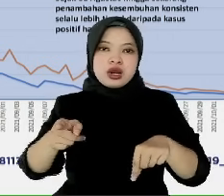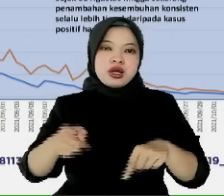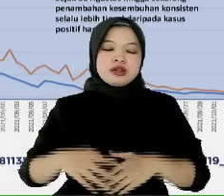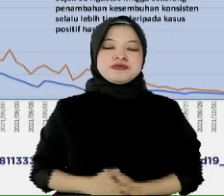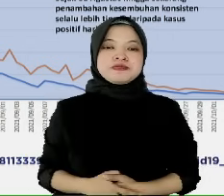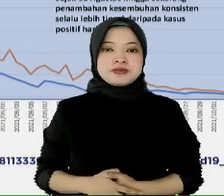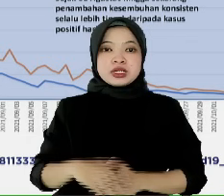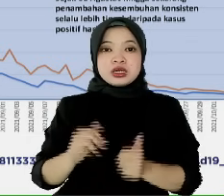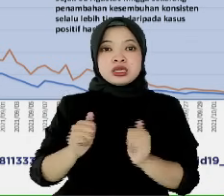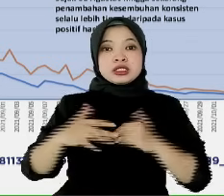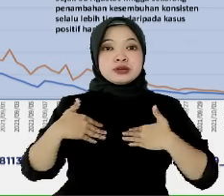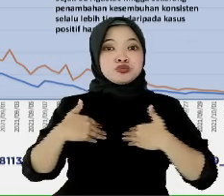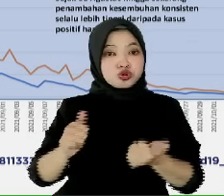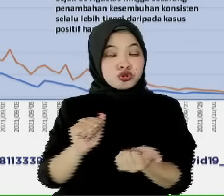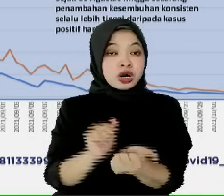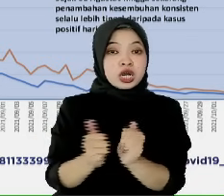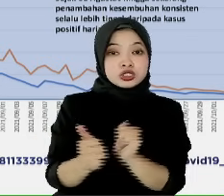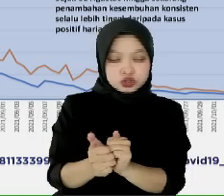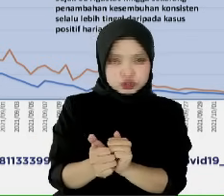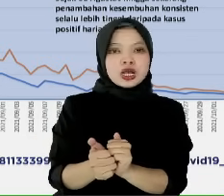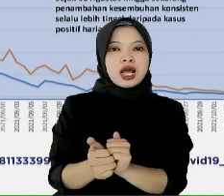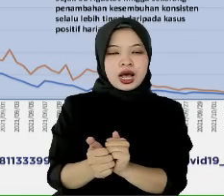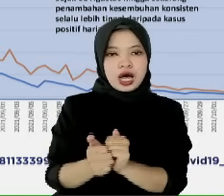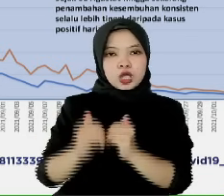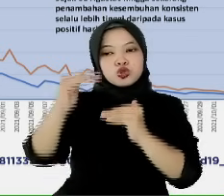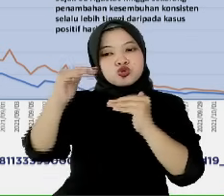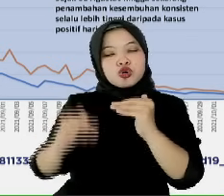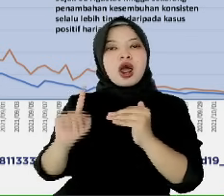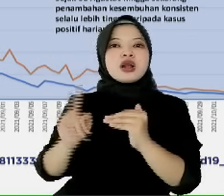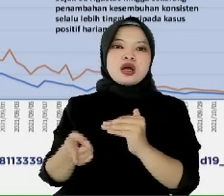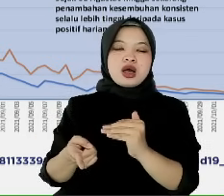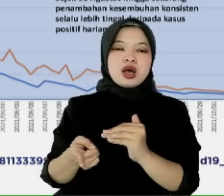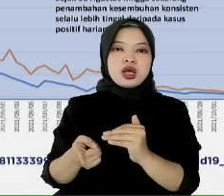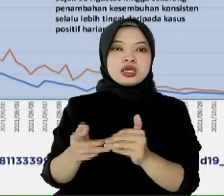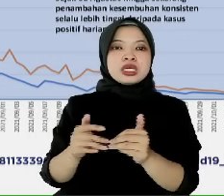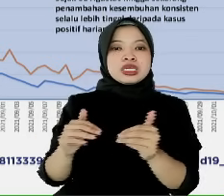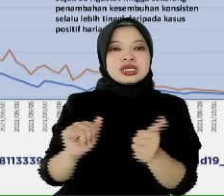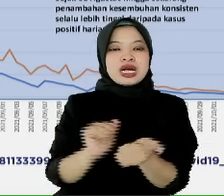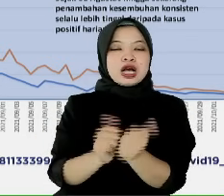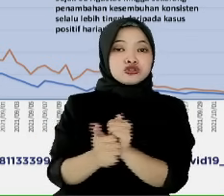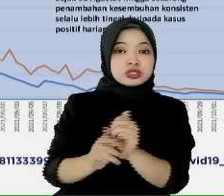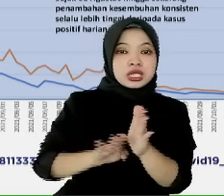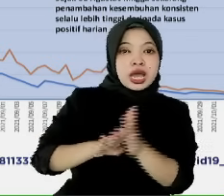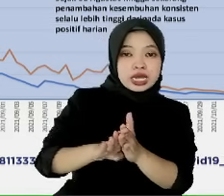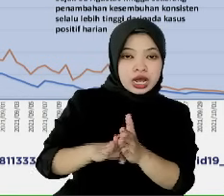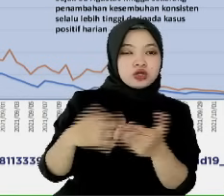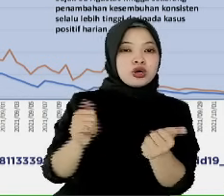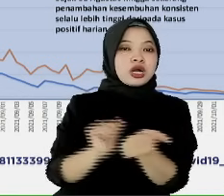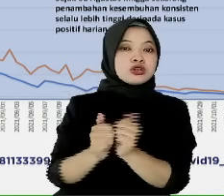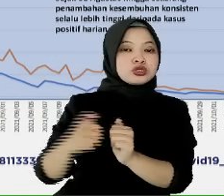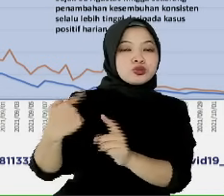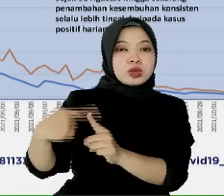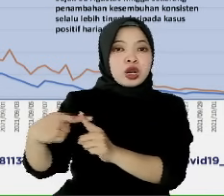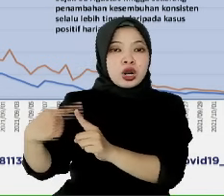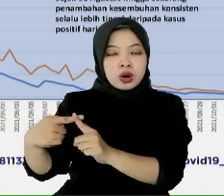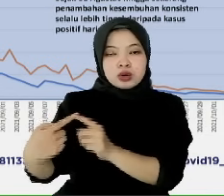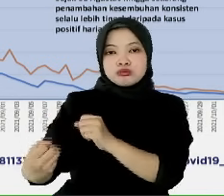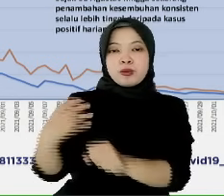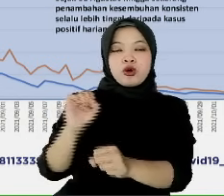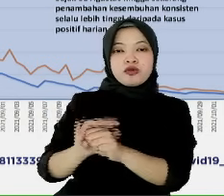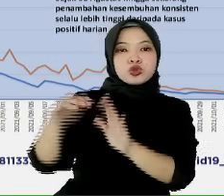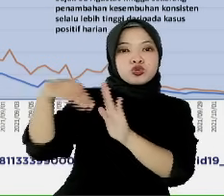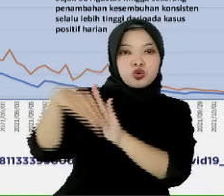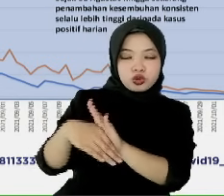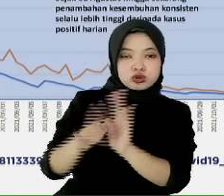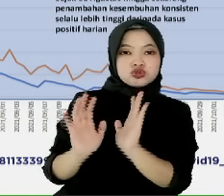kesembuhan, meskipun jumlah kesembuhan tentunya mengalami penurunan karena jumlah kasus positifnya juga menurun, namun